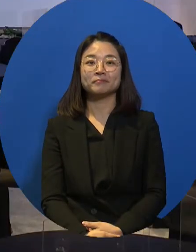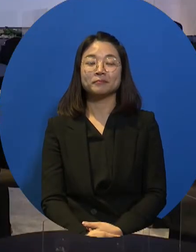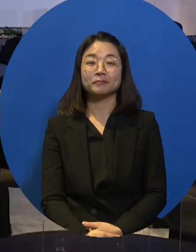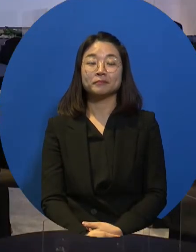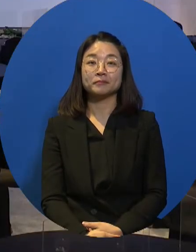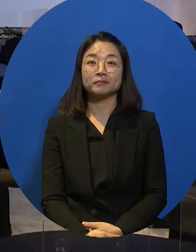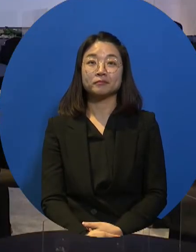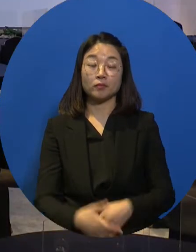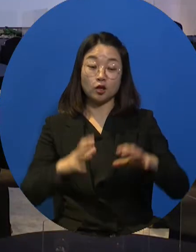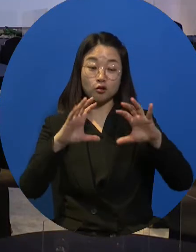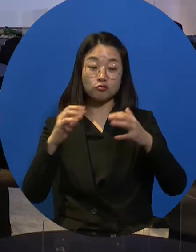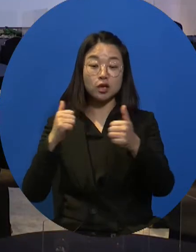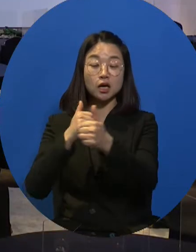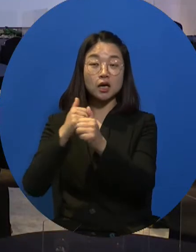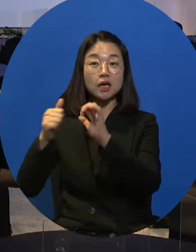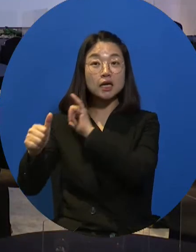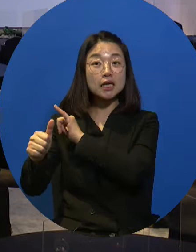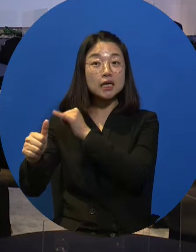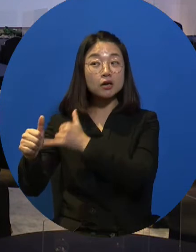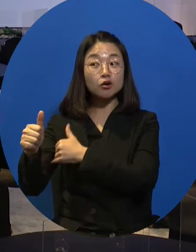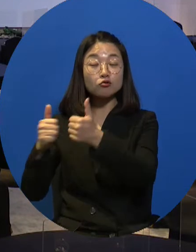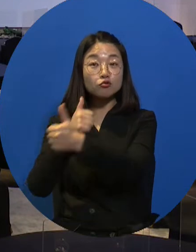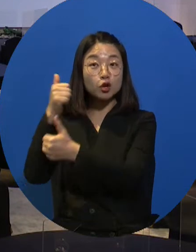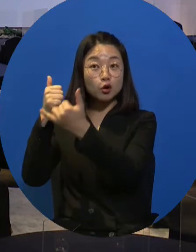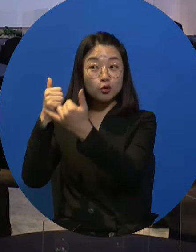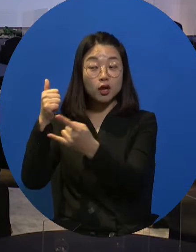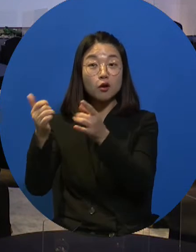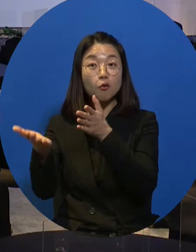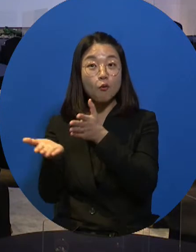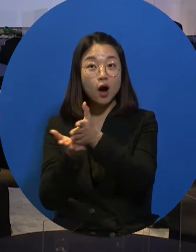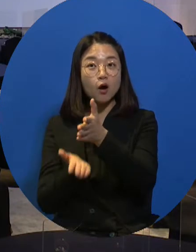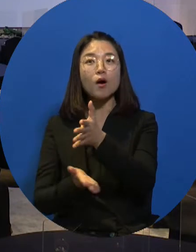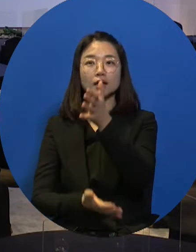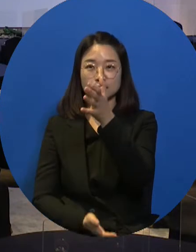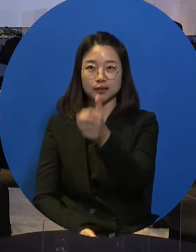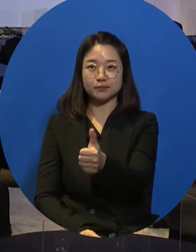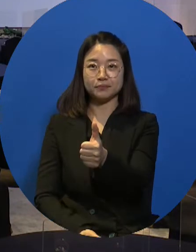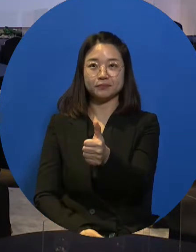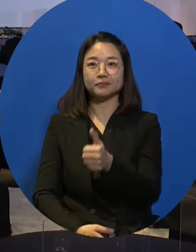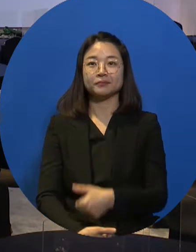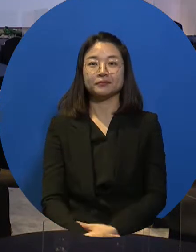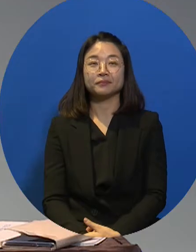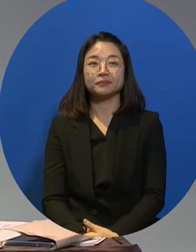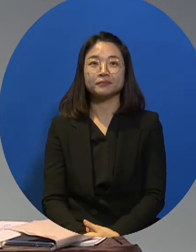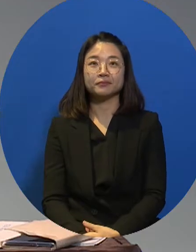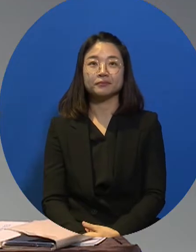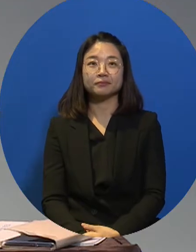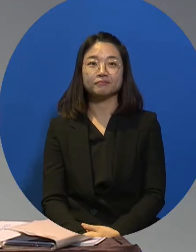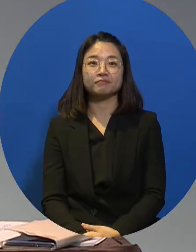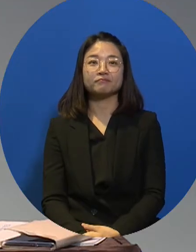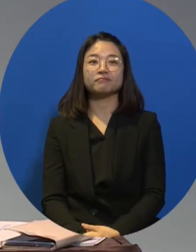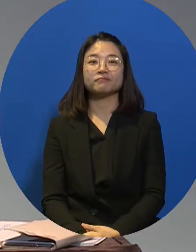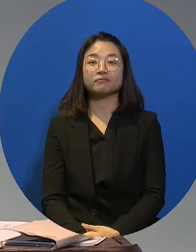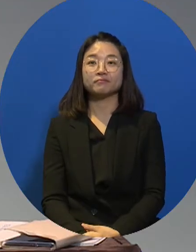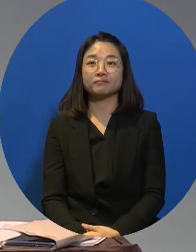네, 국가인권위원회 장애차별조사 1과 아는자 과장님이십니다.